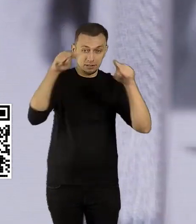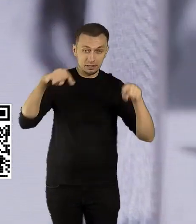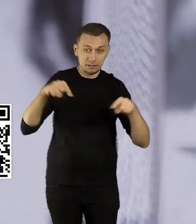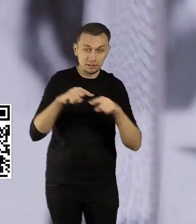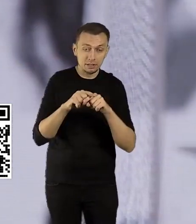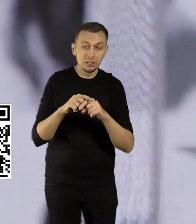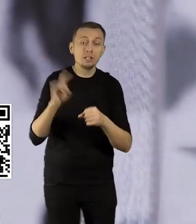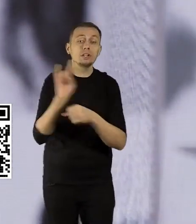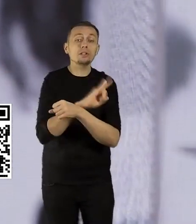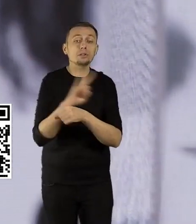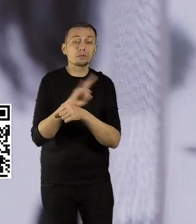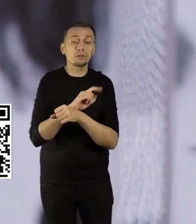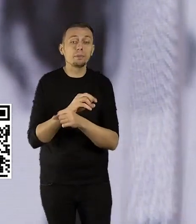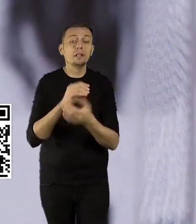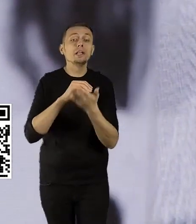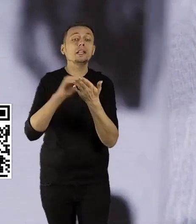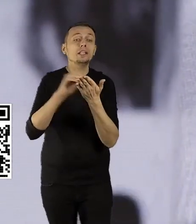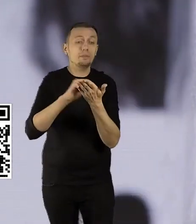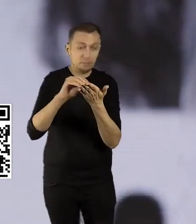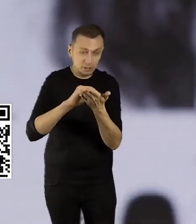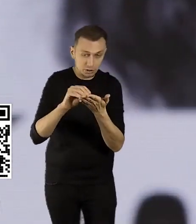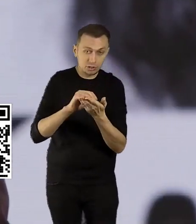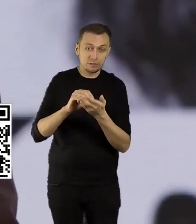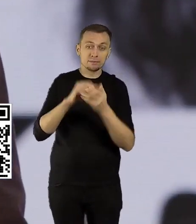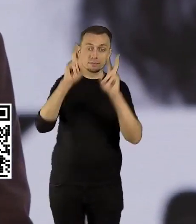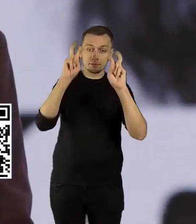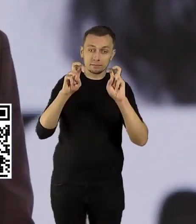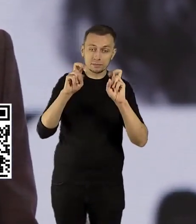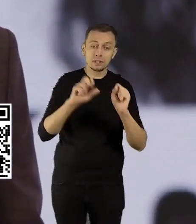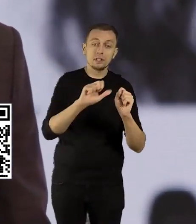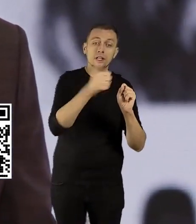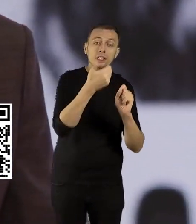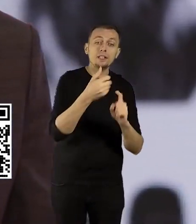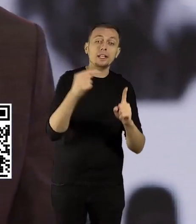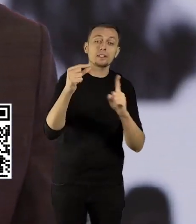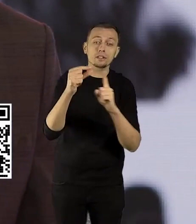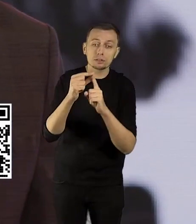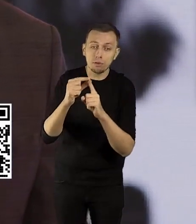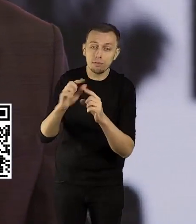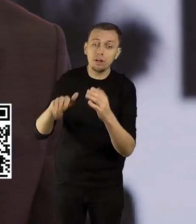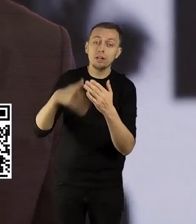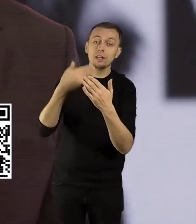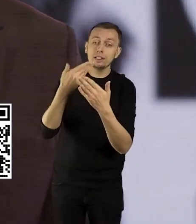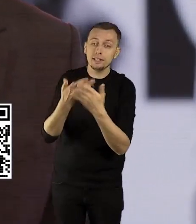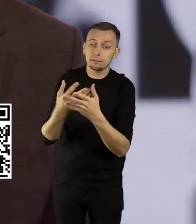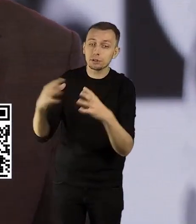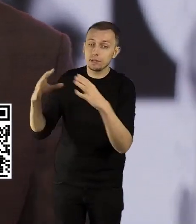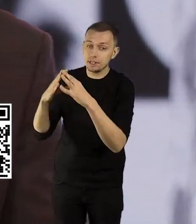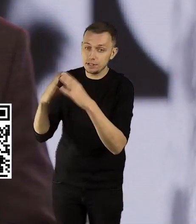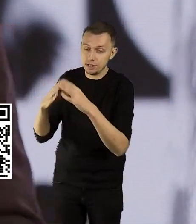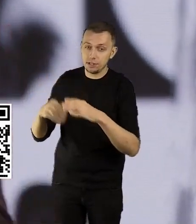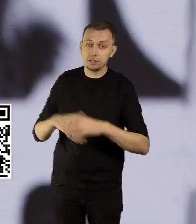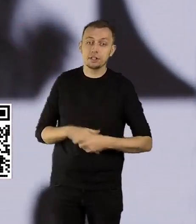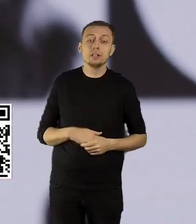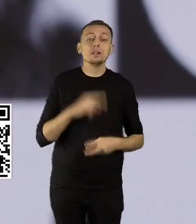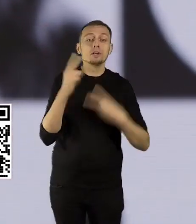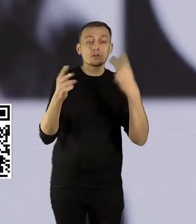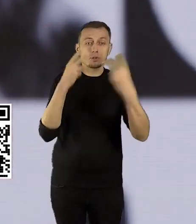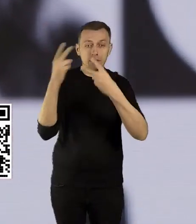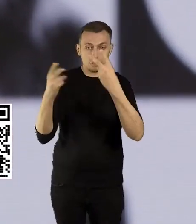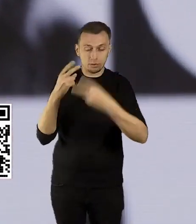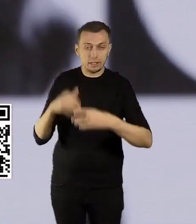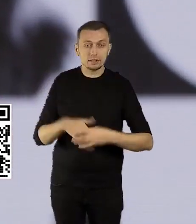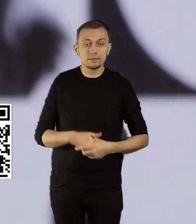i wpiszcie frazę jedno słowo i liczbę na przykład 10. I szukaj. A teraz jak Wam